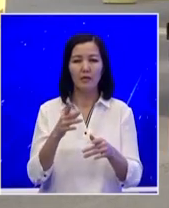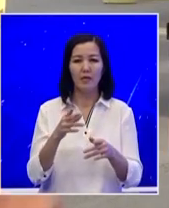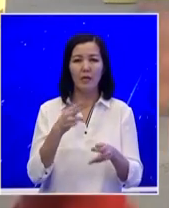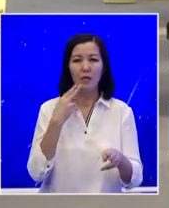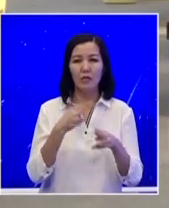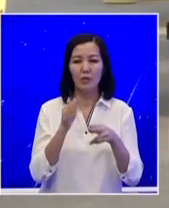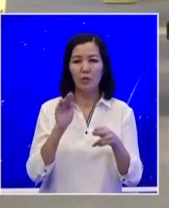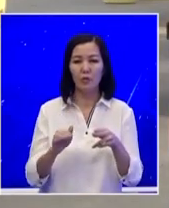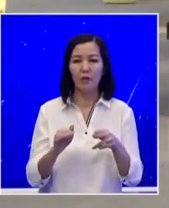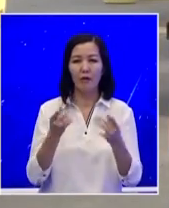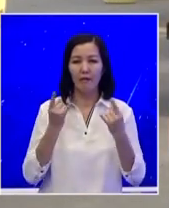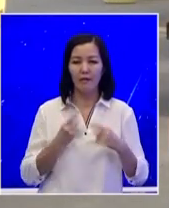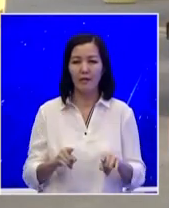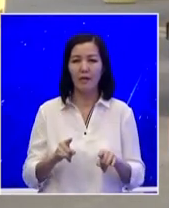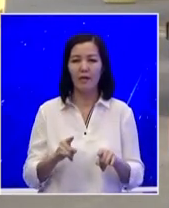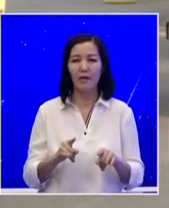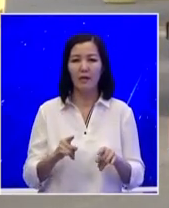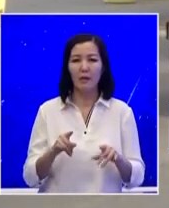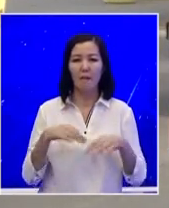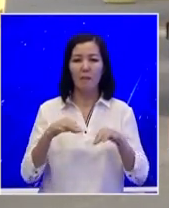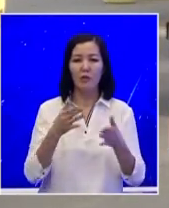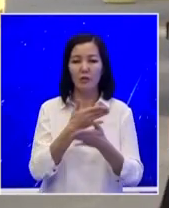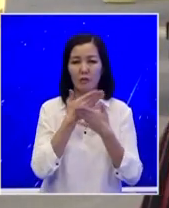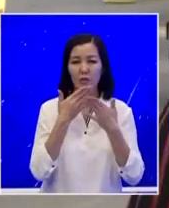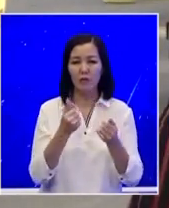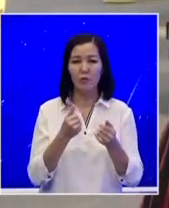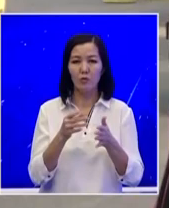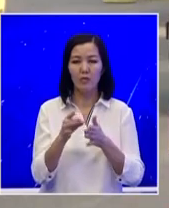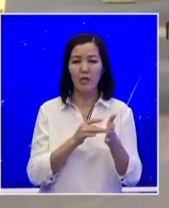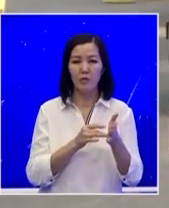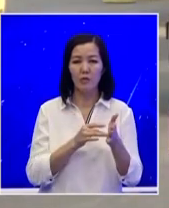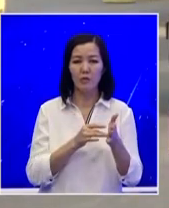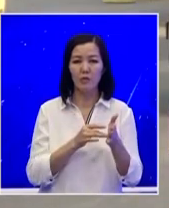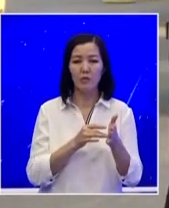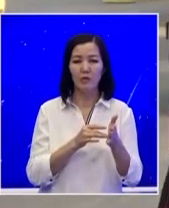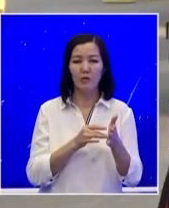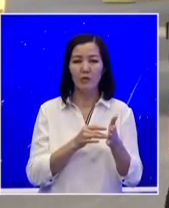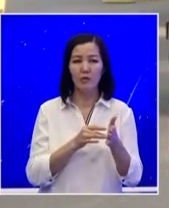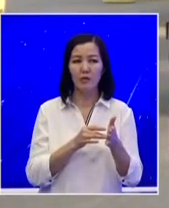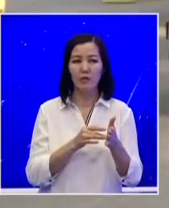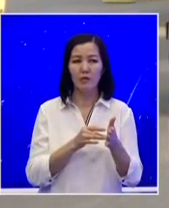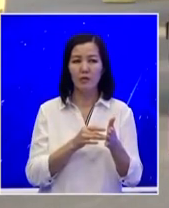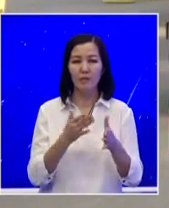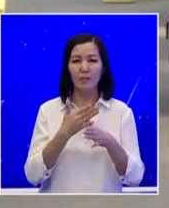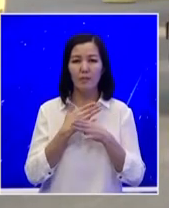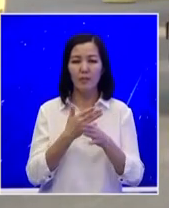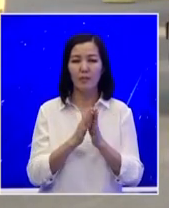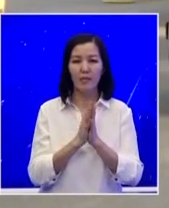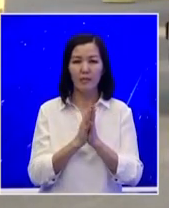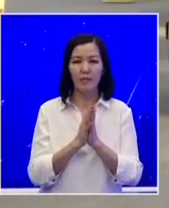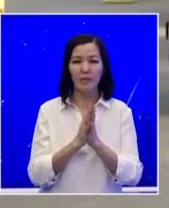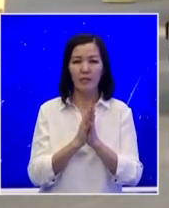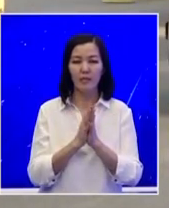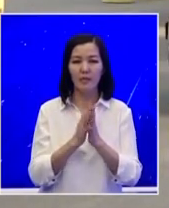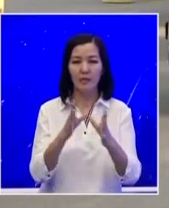что там попутной машины не было. И сразу по пути их взял. Они попросили тоже с